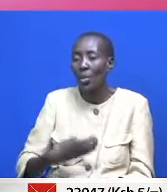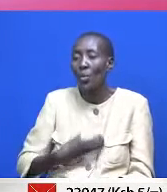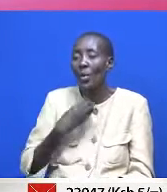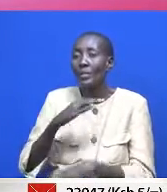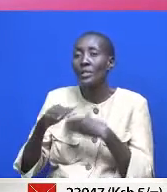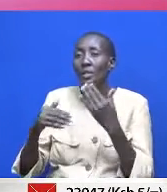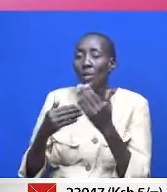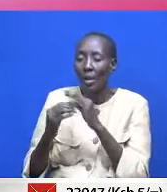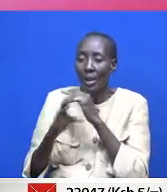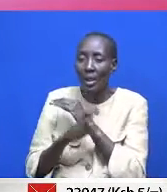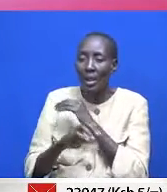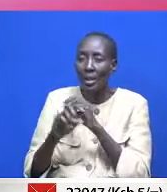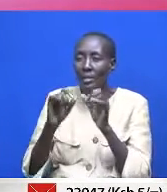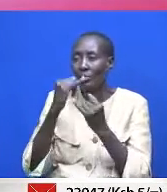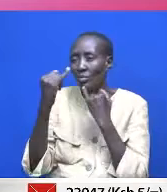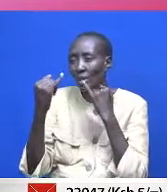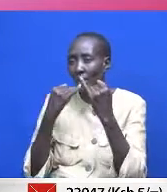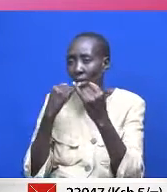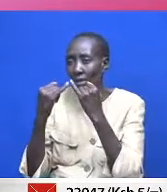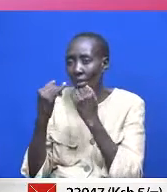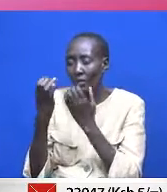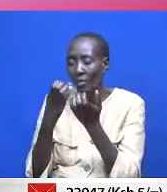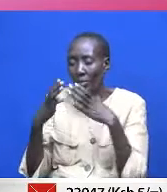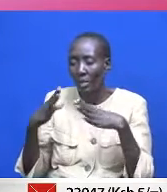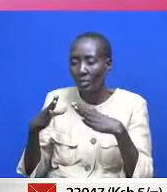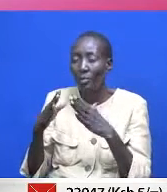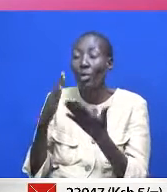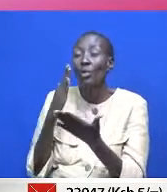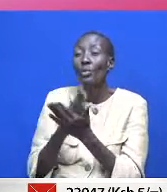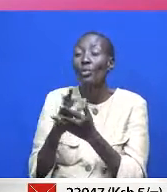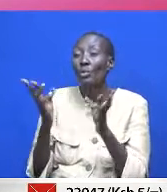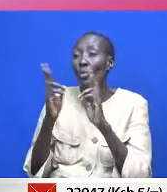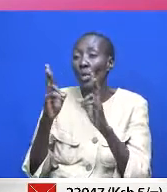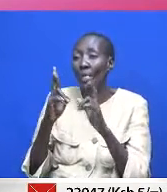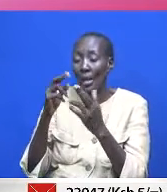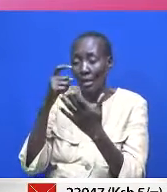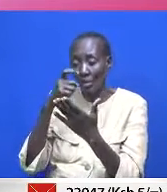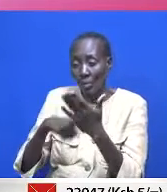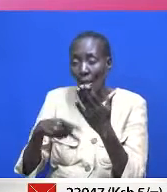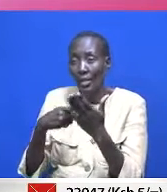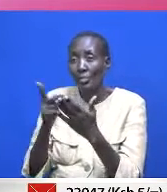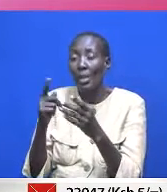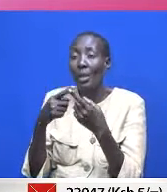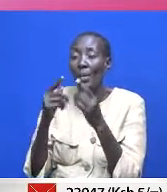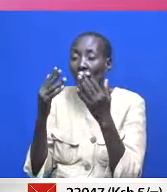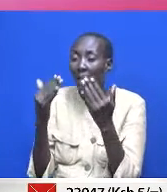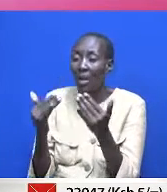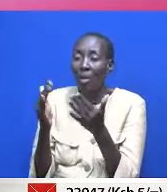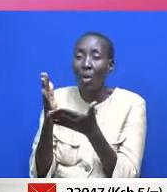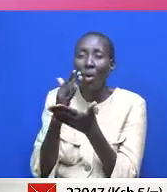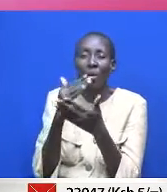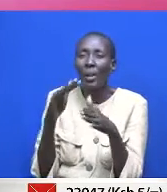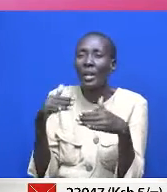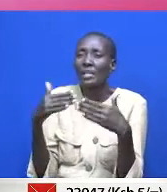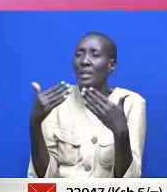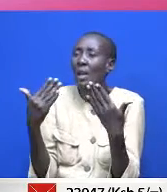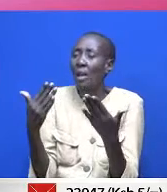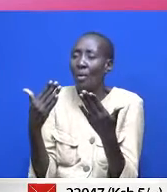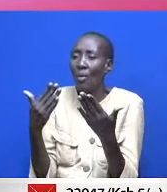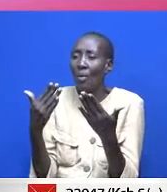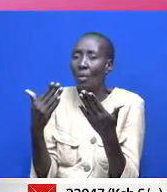tukiwahoji wafanyabiashara. Wafanyabiashara wako na haja na kulipa kodi. Lakini jinsi ambayo kodi sasa inachukuliwa inafanya wengi